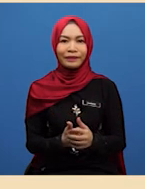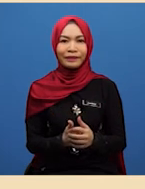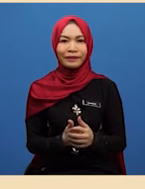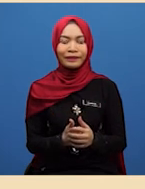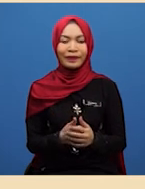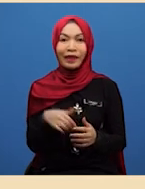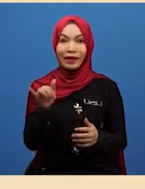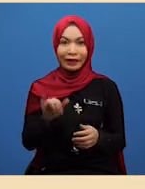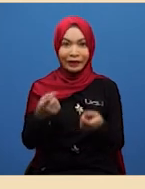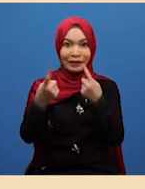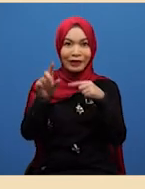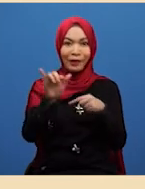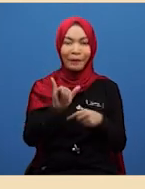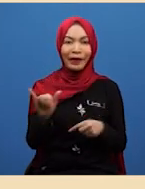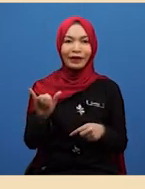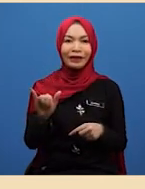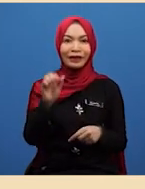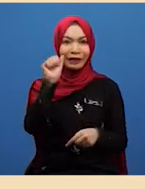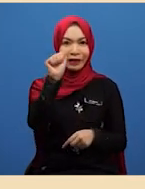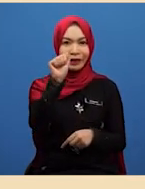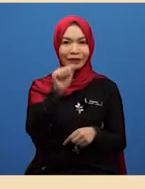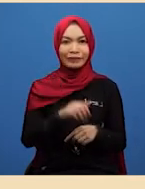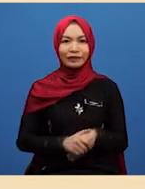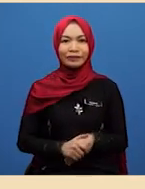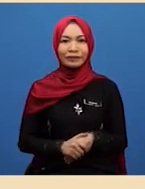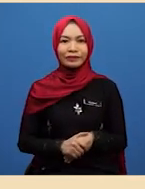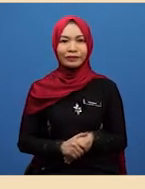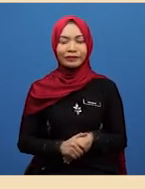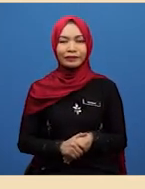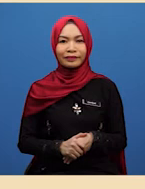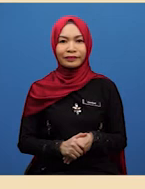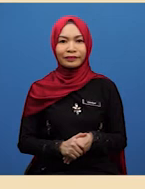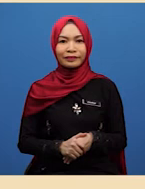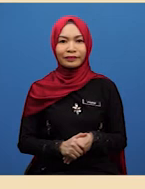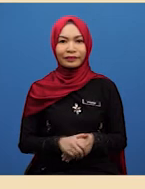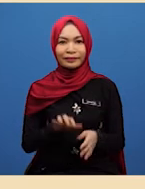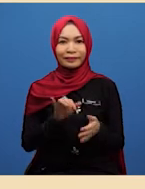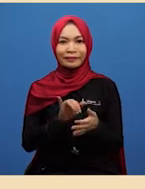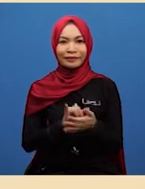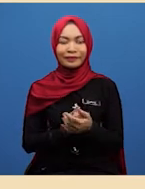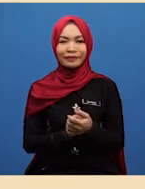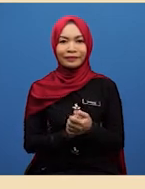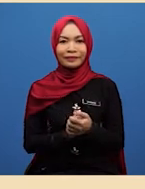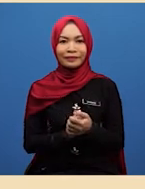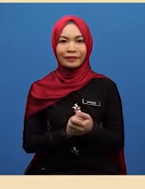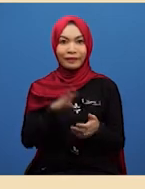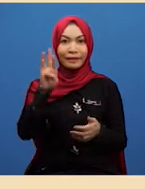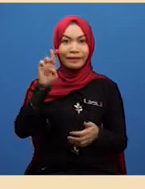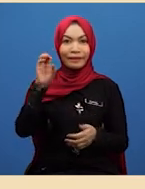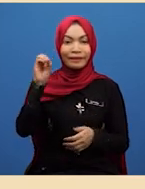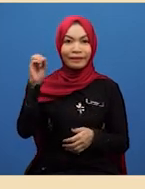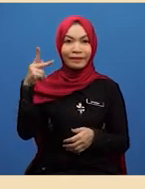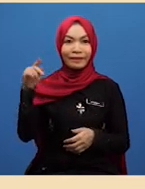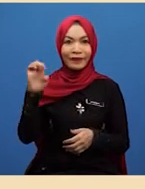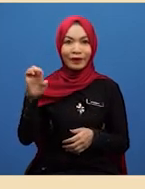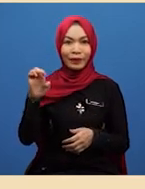Ya, jawapannya ialah A, iaitulah alasan James Brooke menggunakan kekuatan tentera